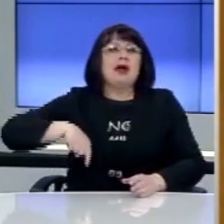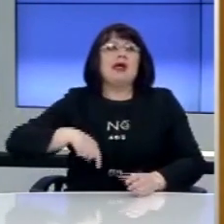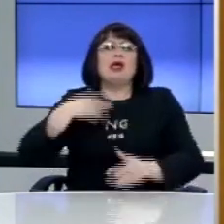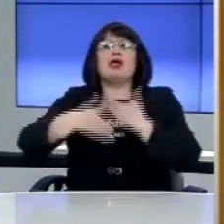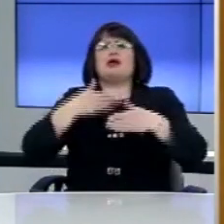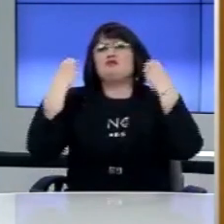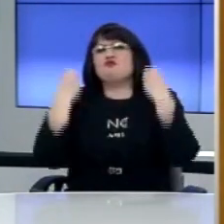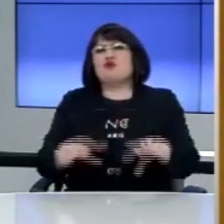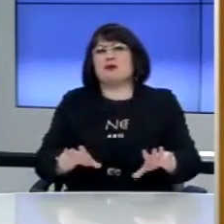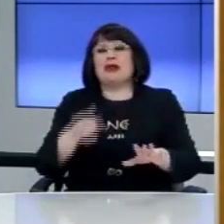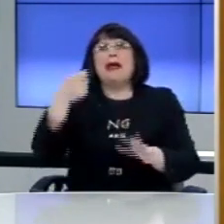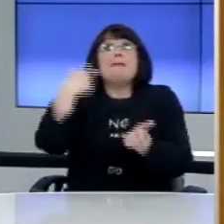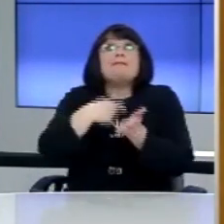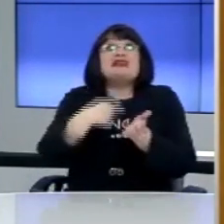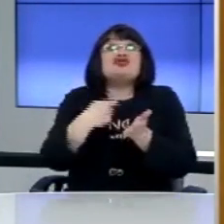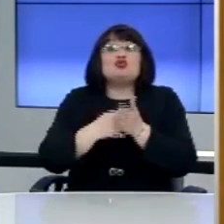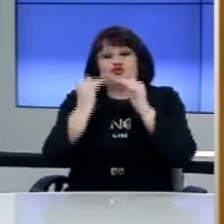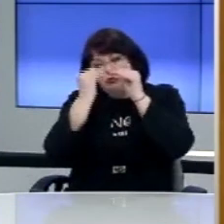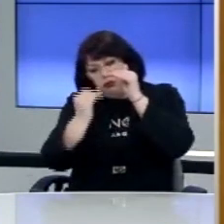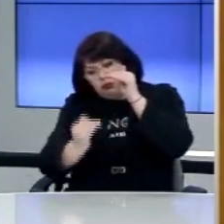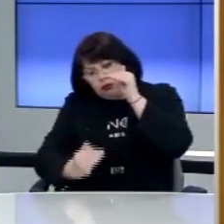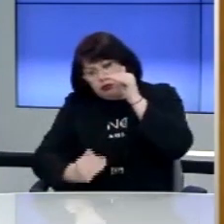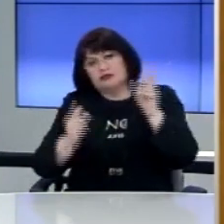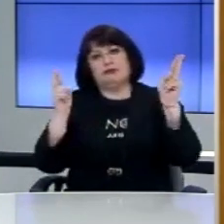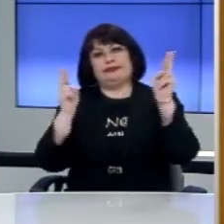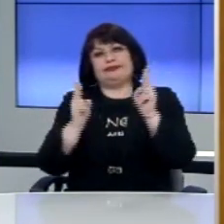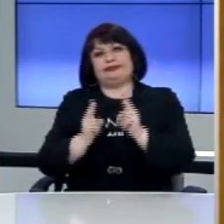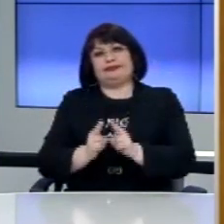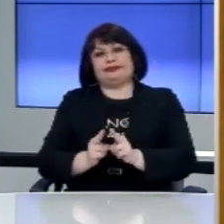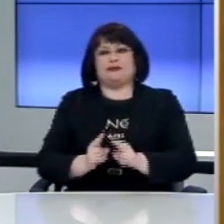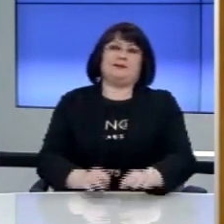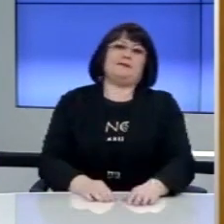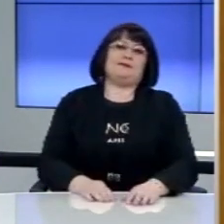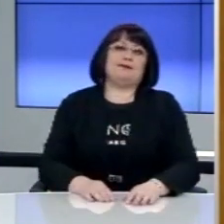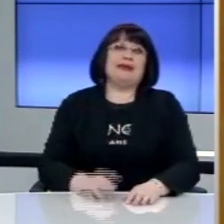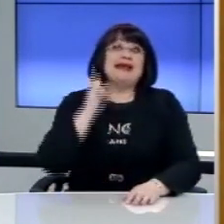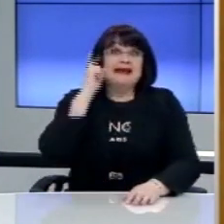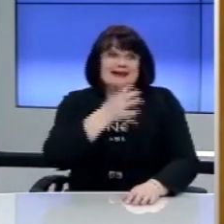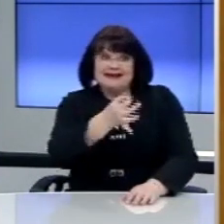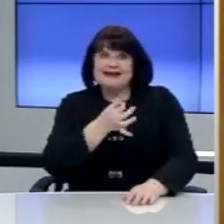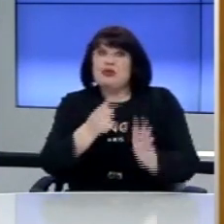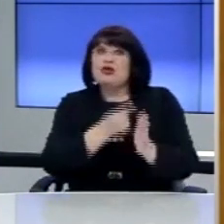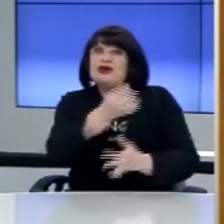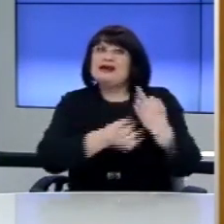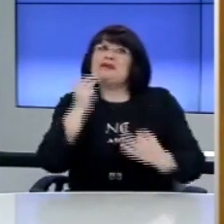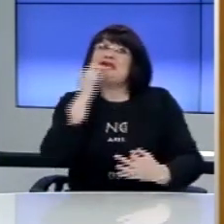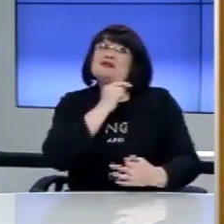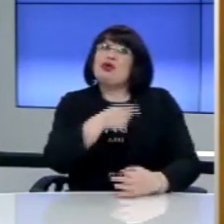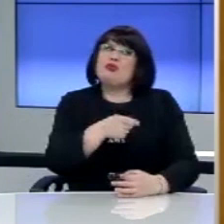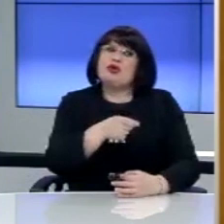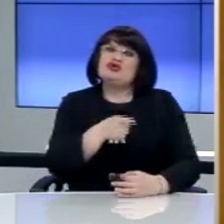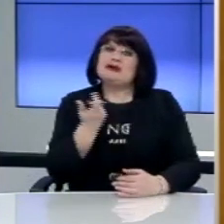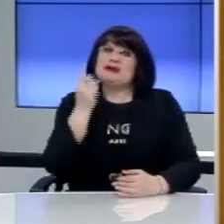των μισθών στο όριο του κατώτατου. Ξέρετε ακριβώς τι είπατε πριν στην πρωτολογία σας, κύριε